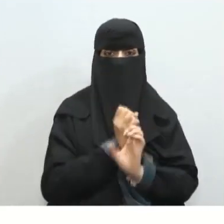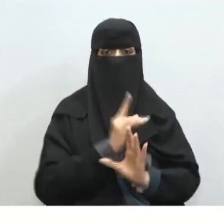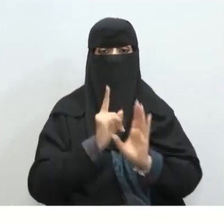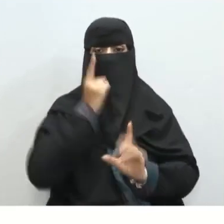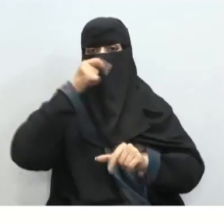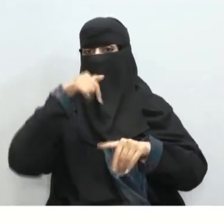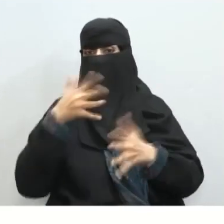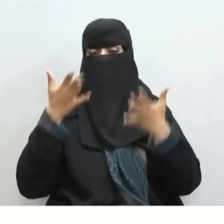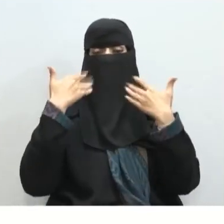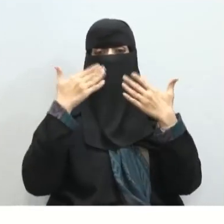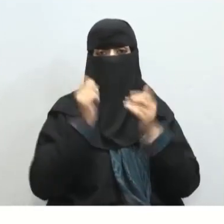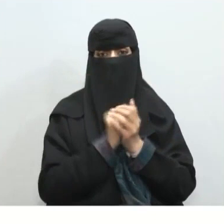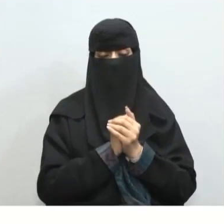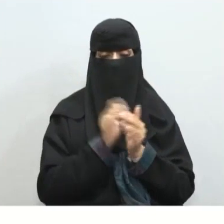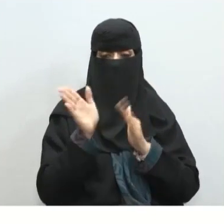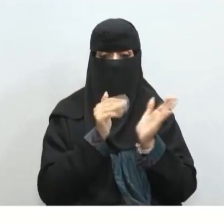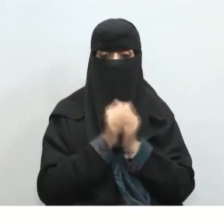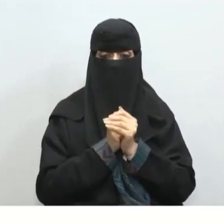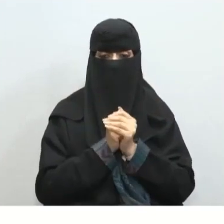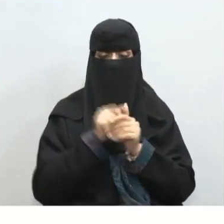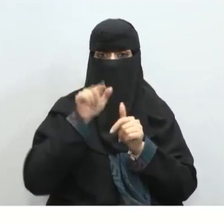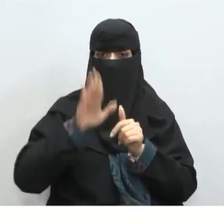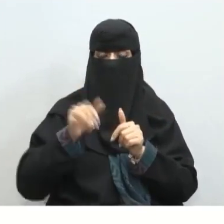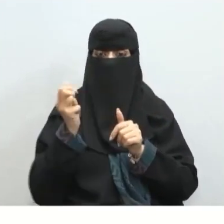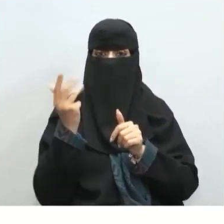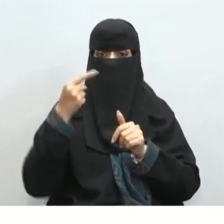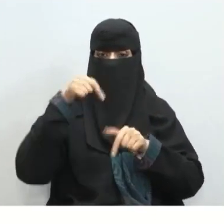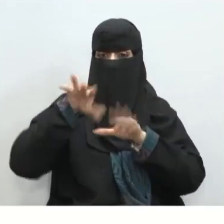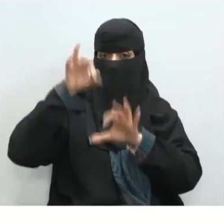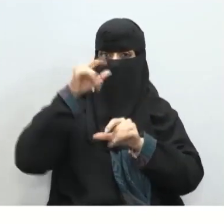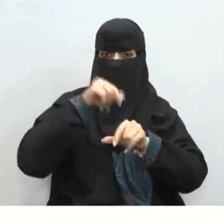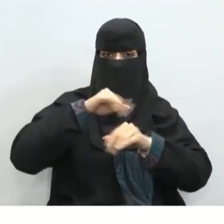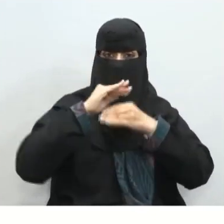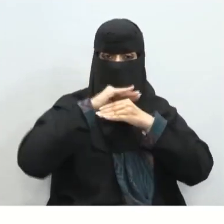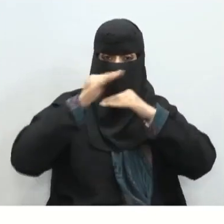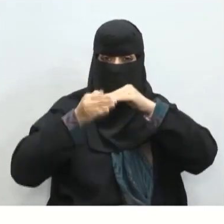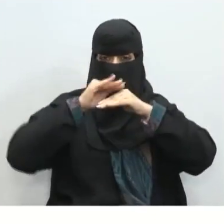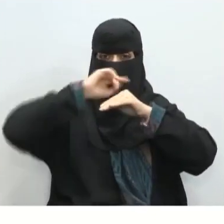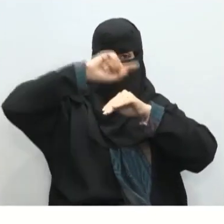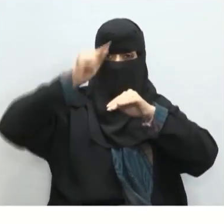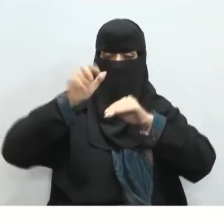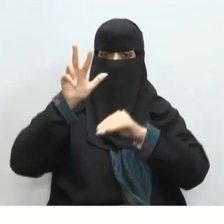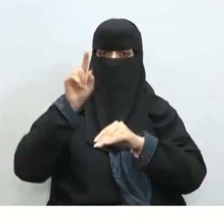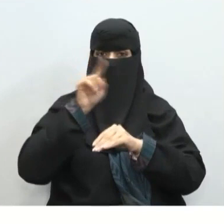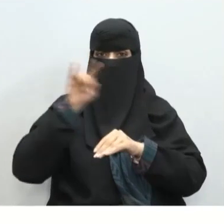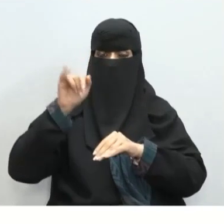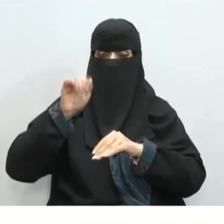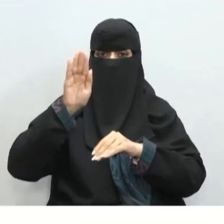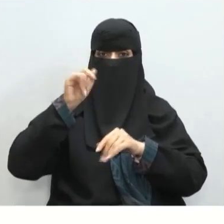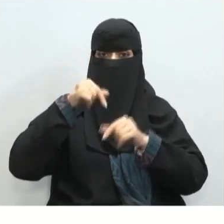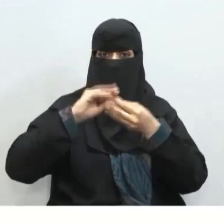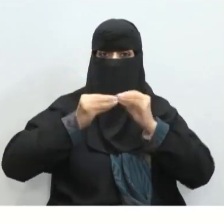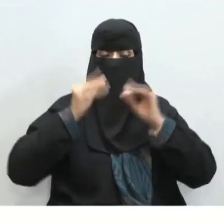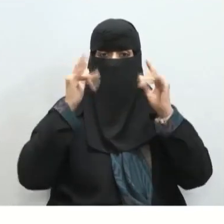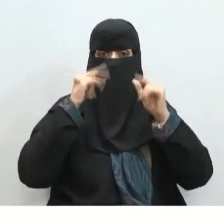وهو الاكسجين اي مما ياتي يمثل الغشاء الداخلي للبلاستيده الخضراء